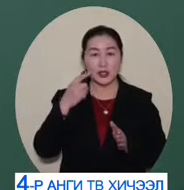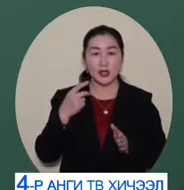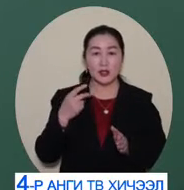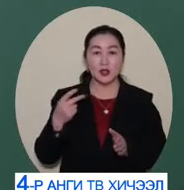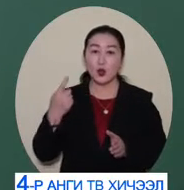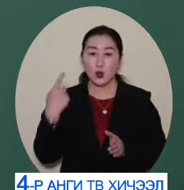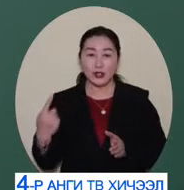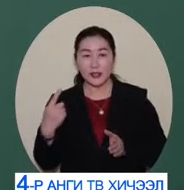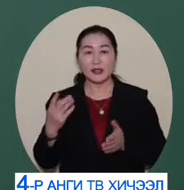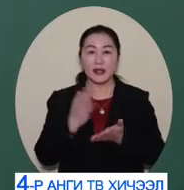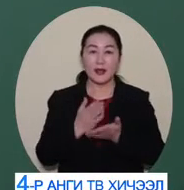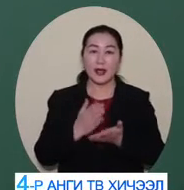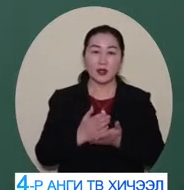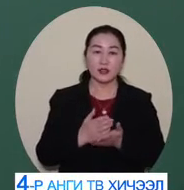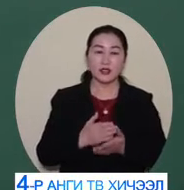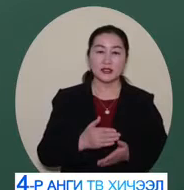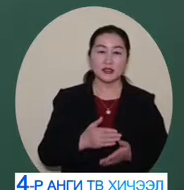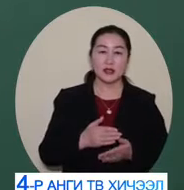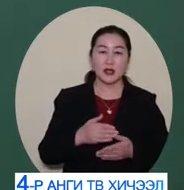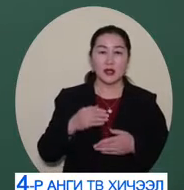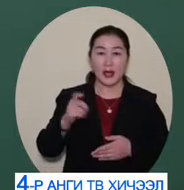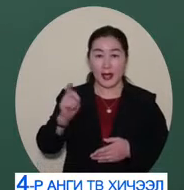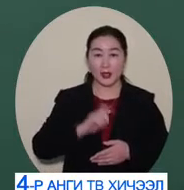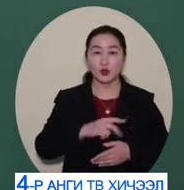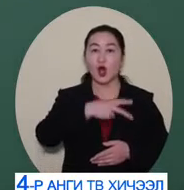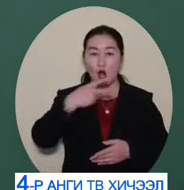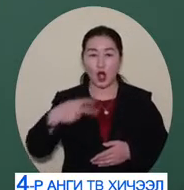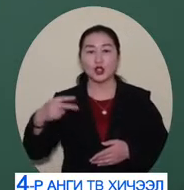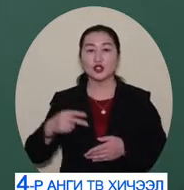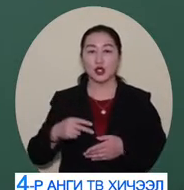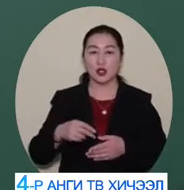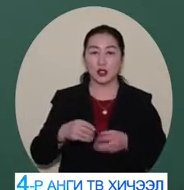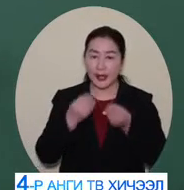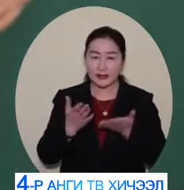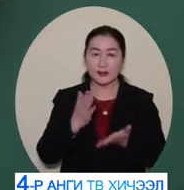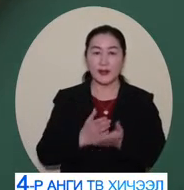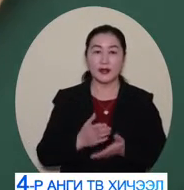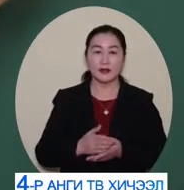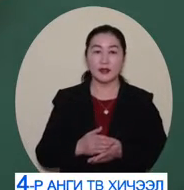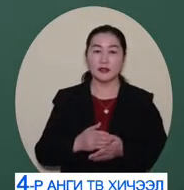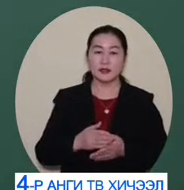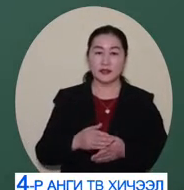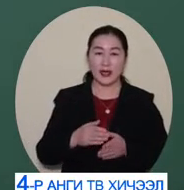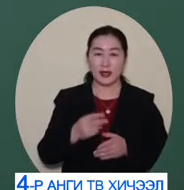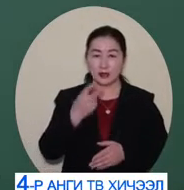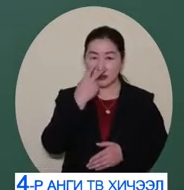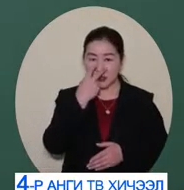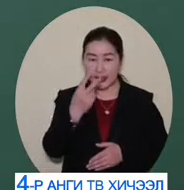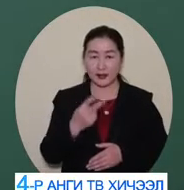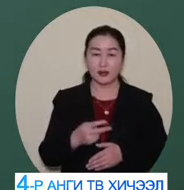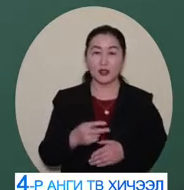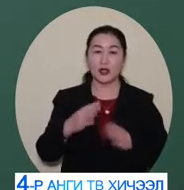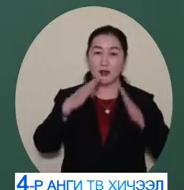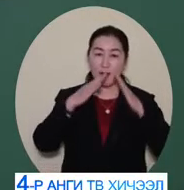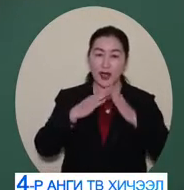нилээн одоо үлдэгдэлтэй хуваах тоонууд бас байгаад байгаа учраас багш нь нэг ойролцоогоор гэж ингэж илэрхийллээ. За одоо бүгдээрээ